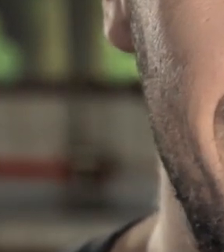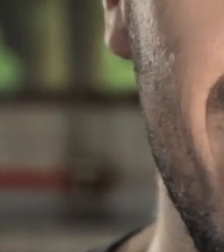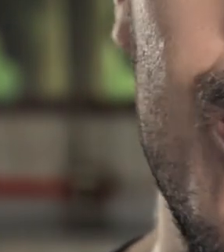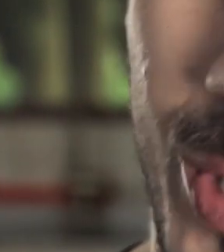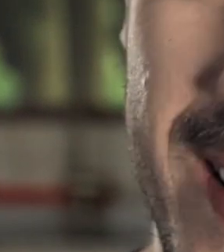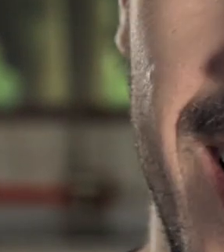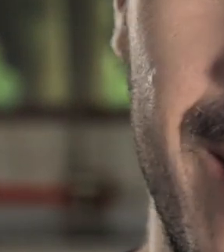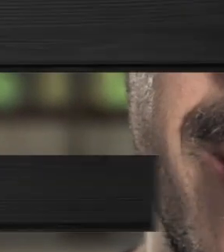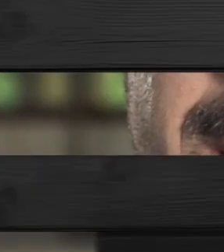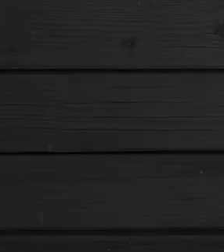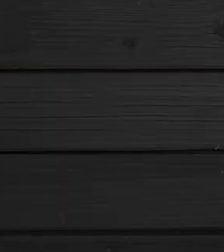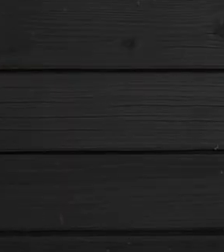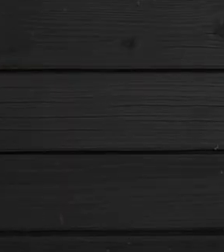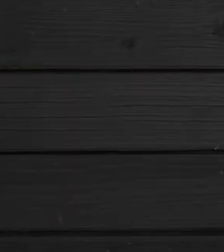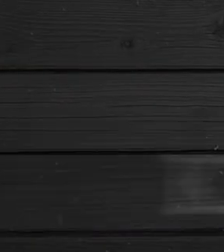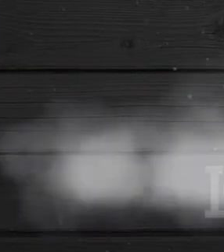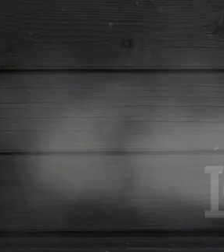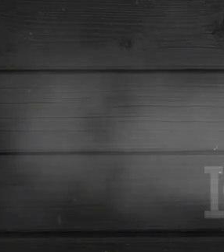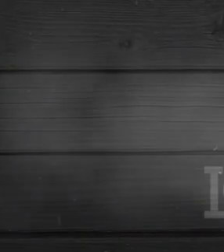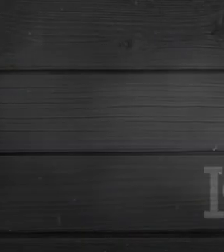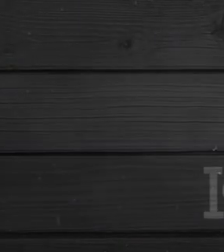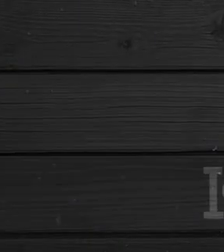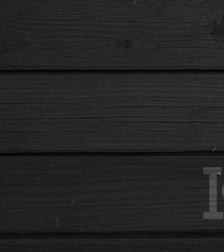Καλώς ήρθατε στο Kitchen Lab.